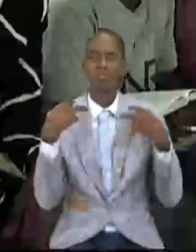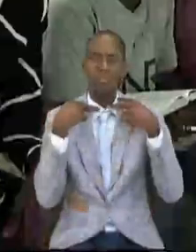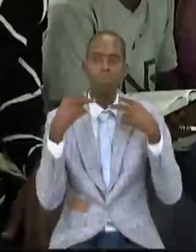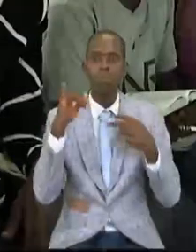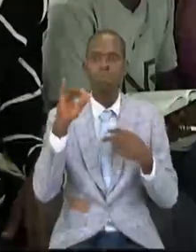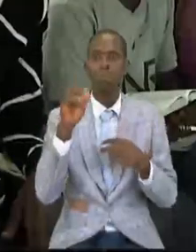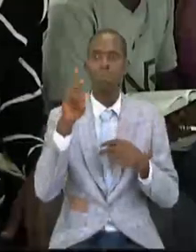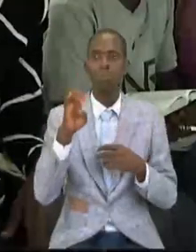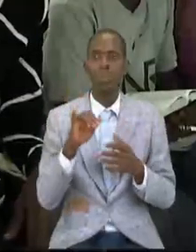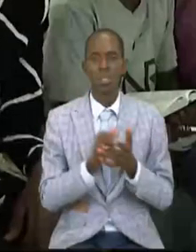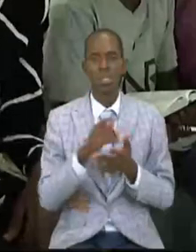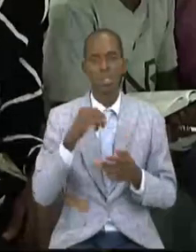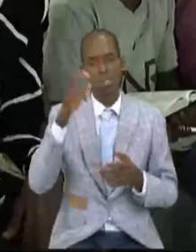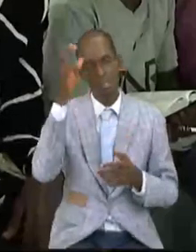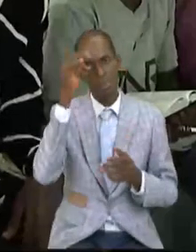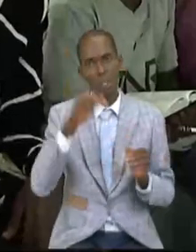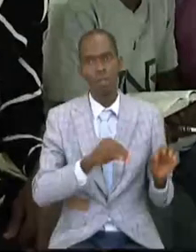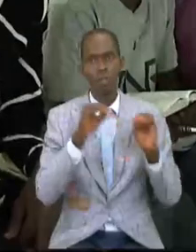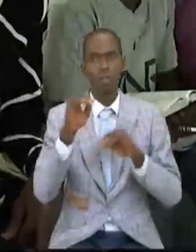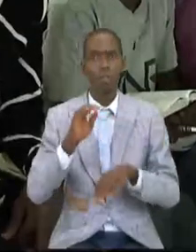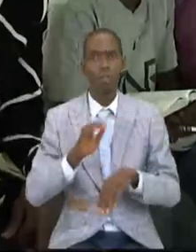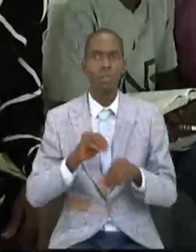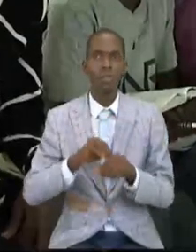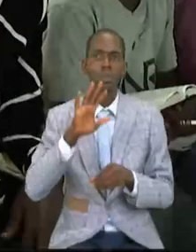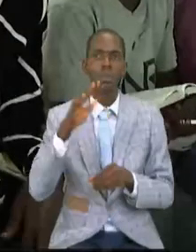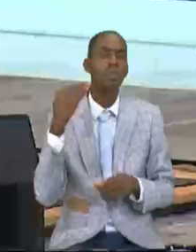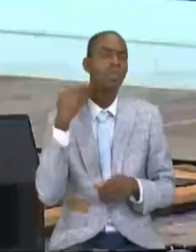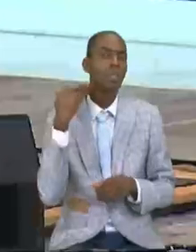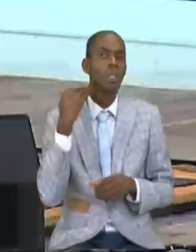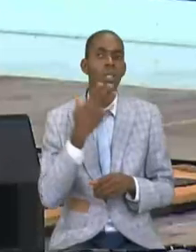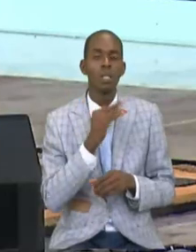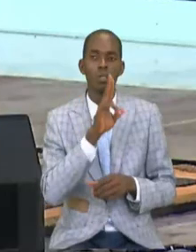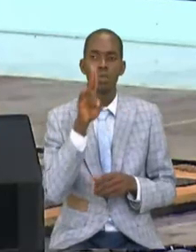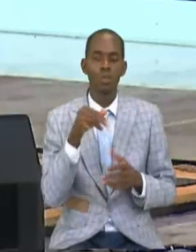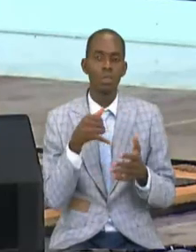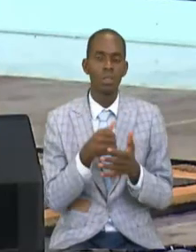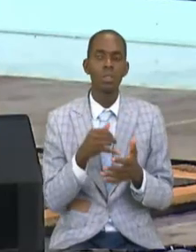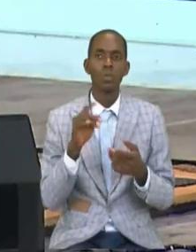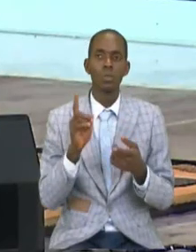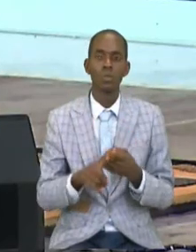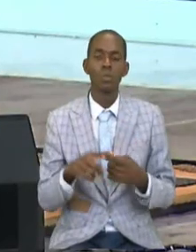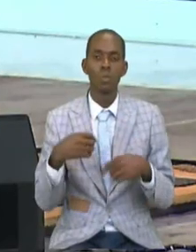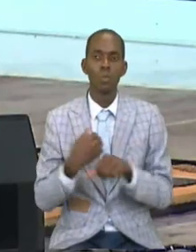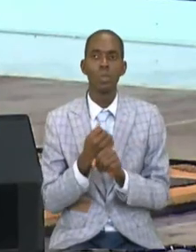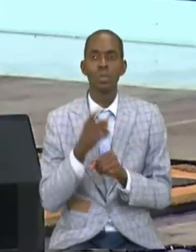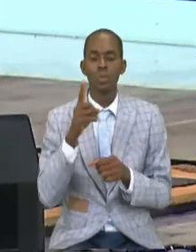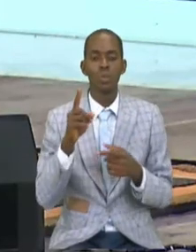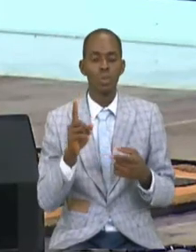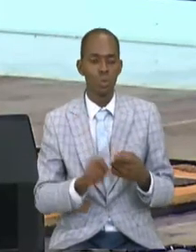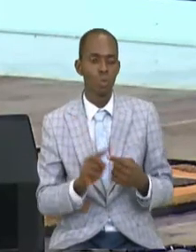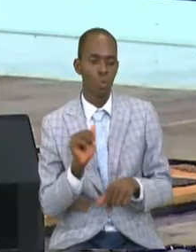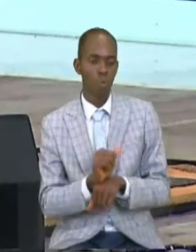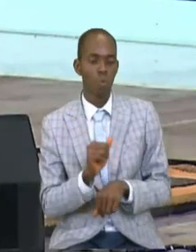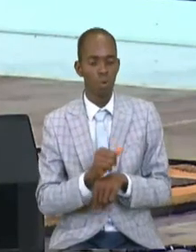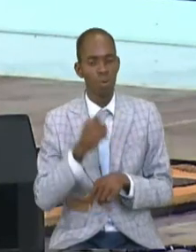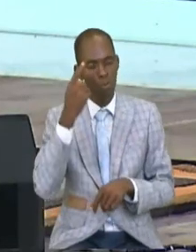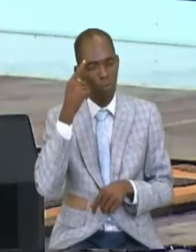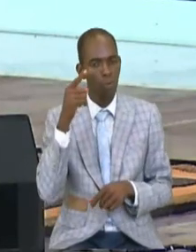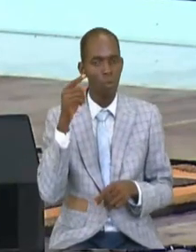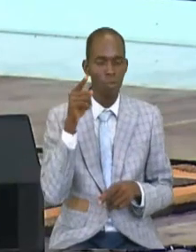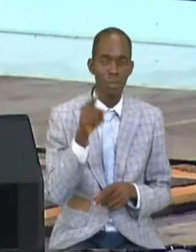Toujours que le diable a mis à ton cou et utilisé le joug pour te faire